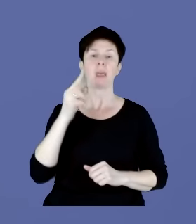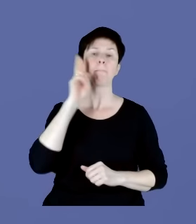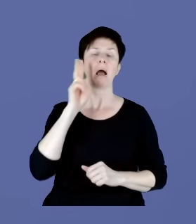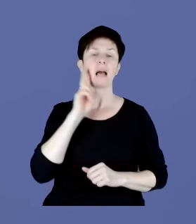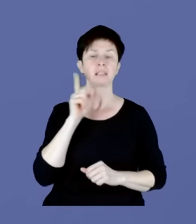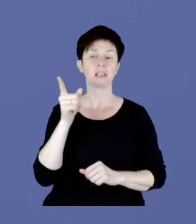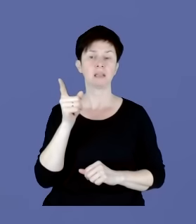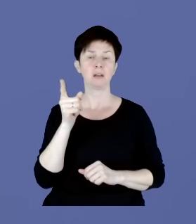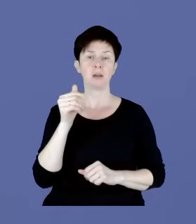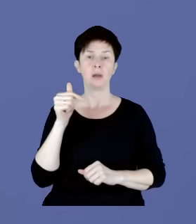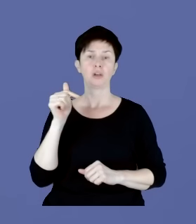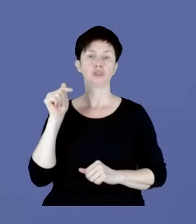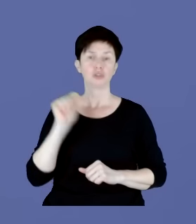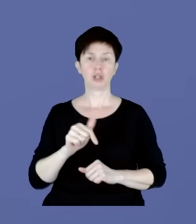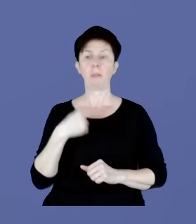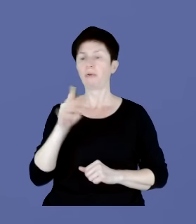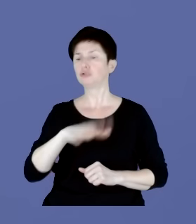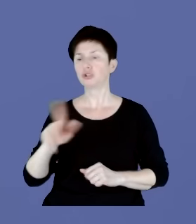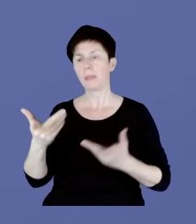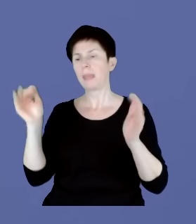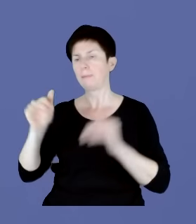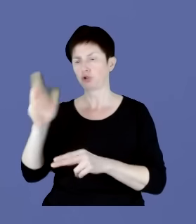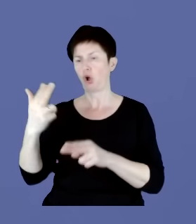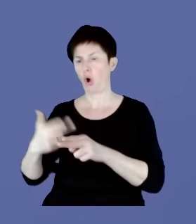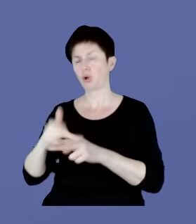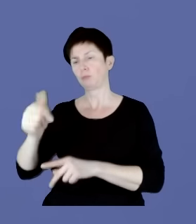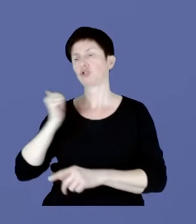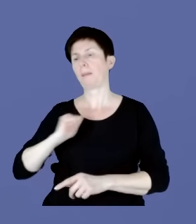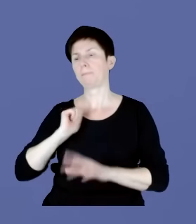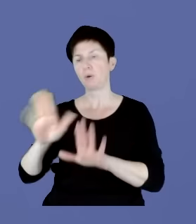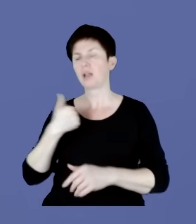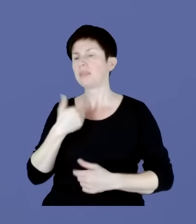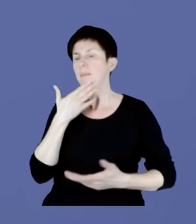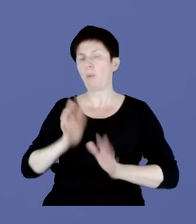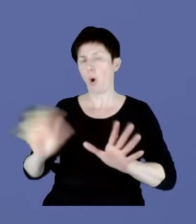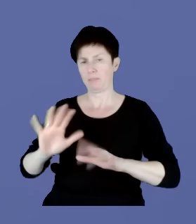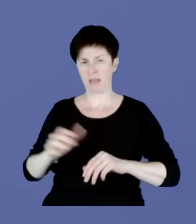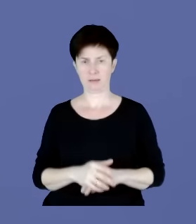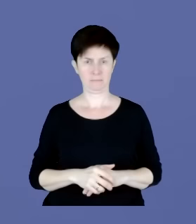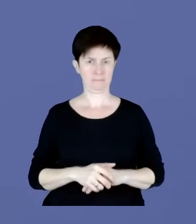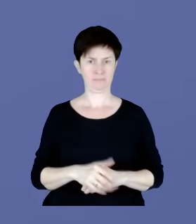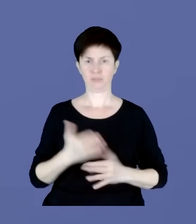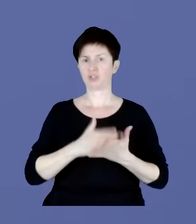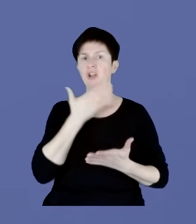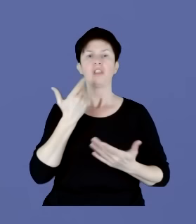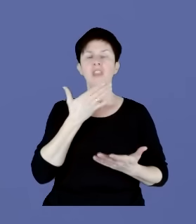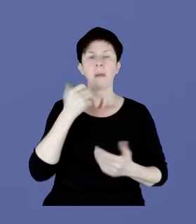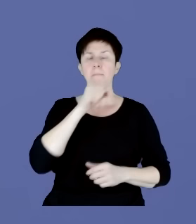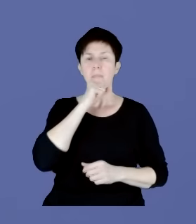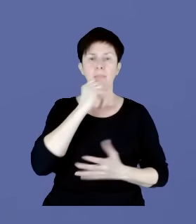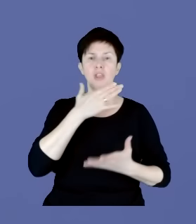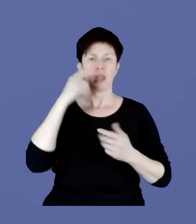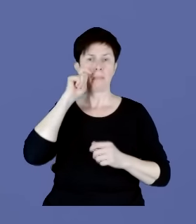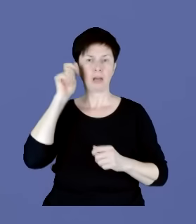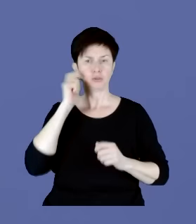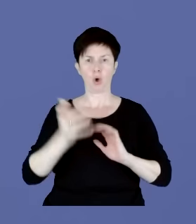będą musiały dzieciom powiedzieć, nie możecie chorować, musicie poczekać, nie mamy dla was opieki. Przecież każda opieka, jeżeli nie ma dziadka, nie ma babci, każda opieka wiąże się z dodatkowymi